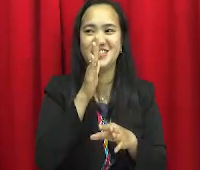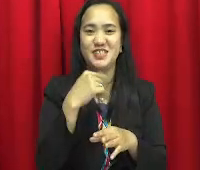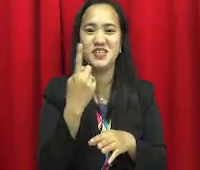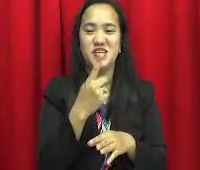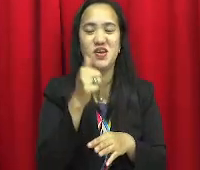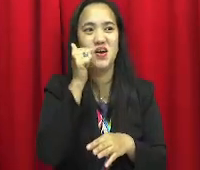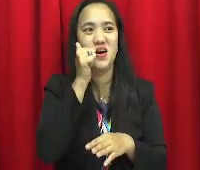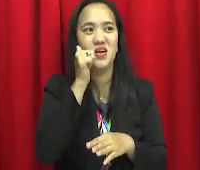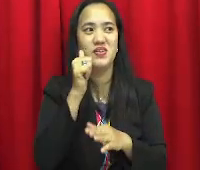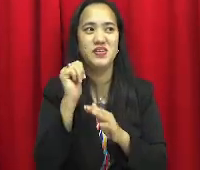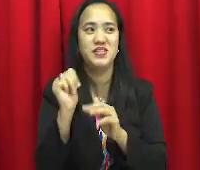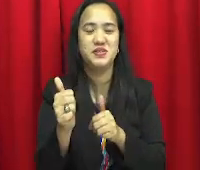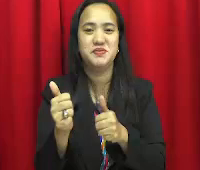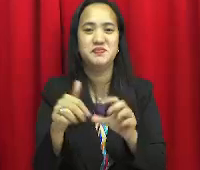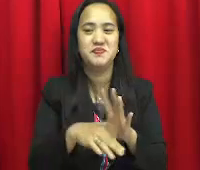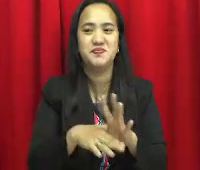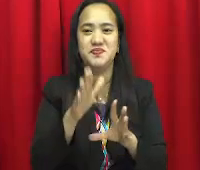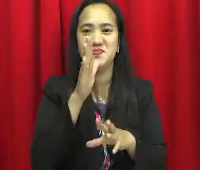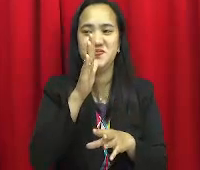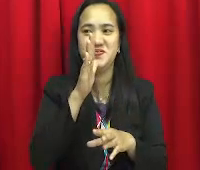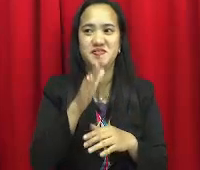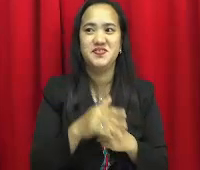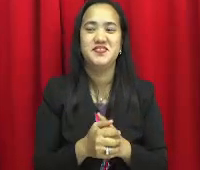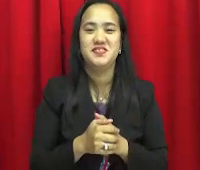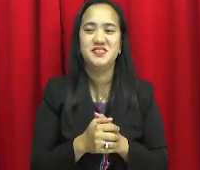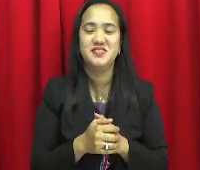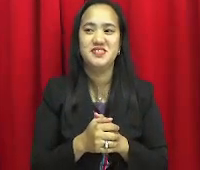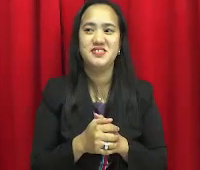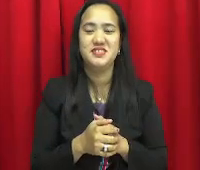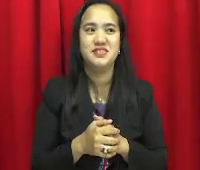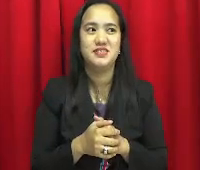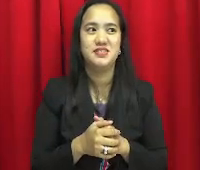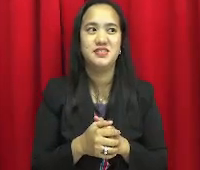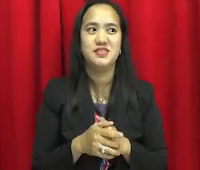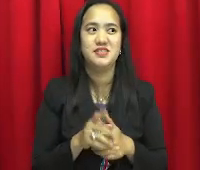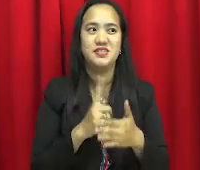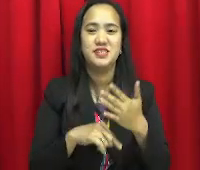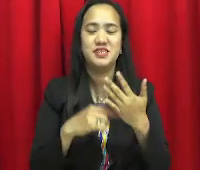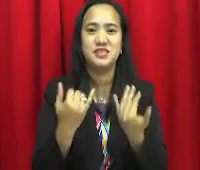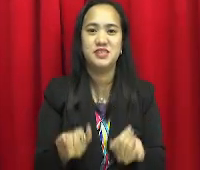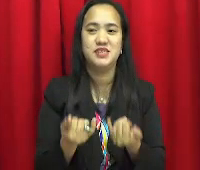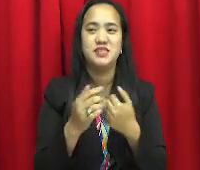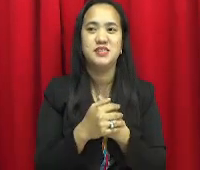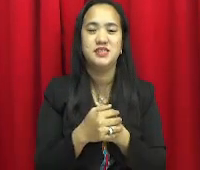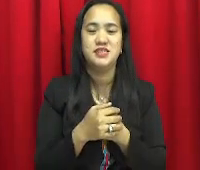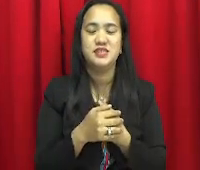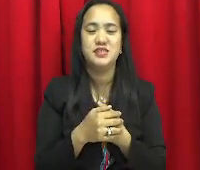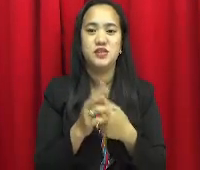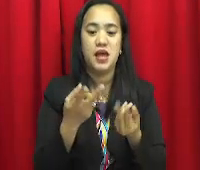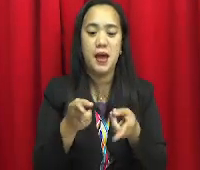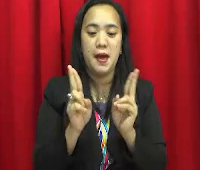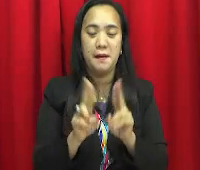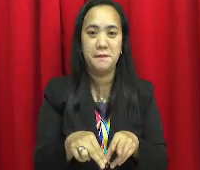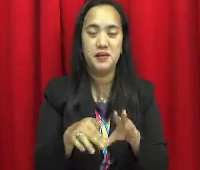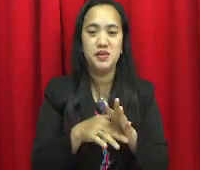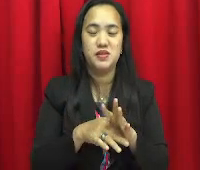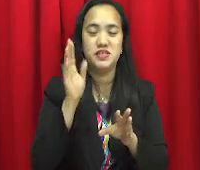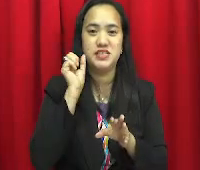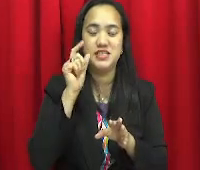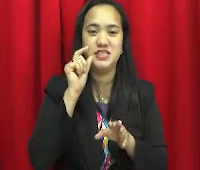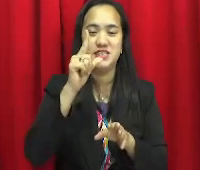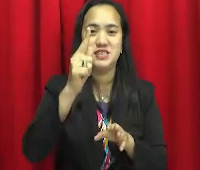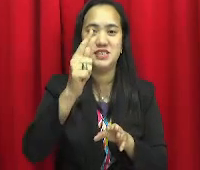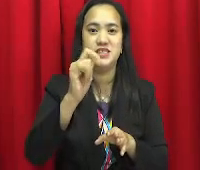Hindi ko agad nakuha. Ano? Ano na lamang kaya ang kalagayan ni Tricia kung yung